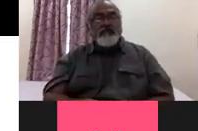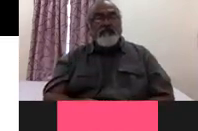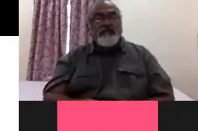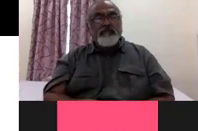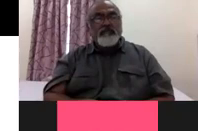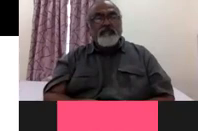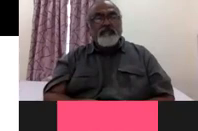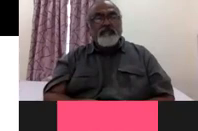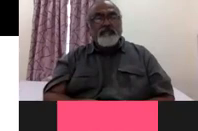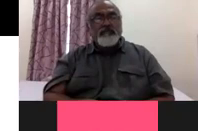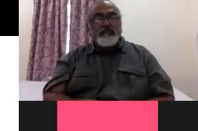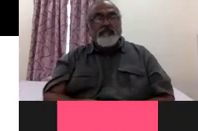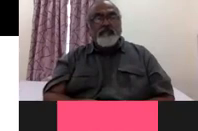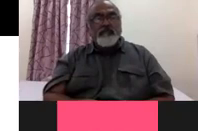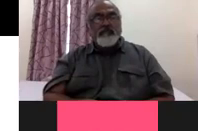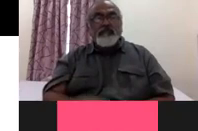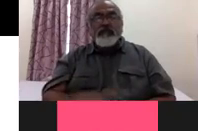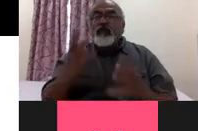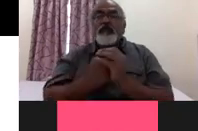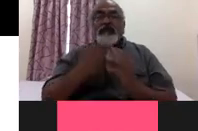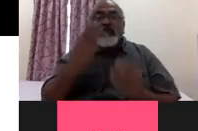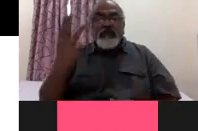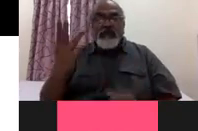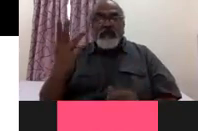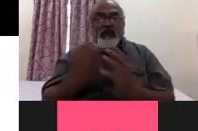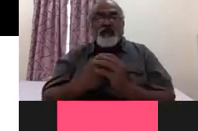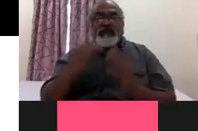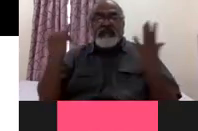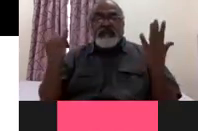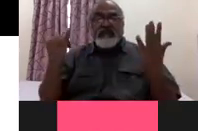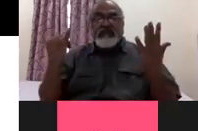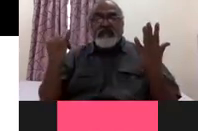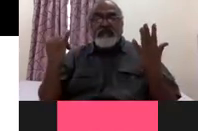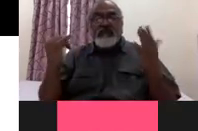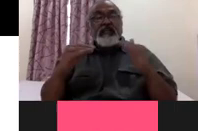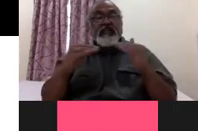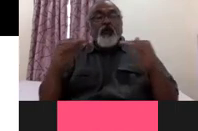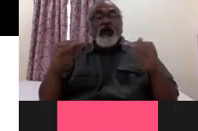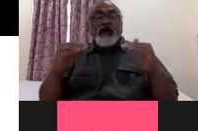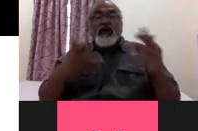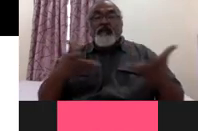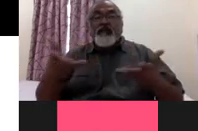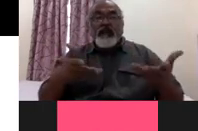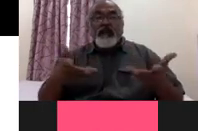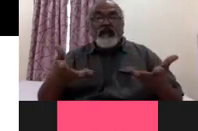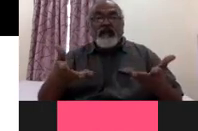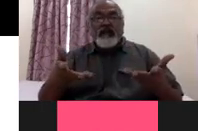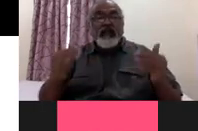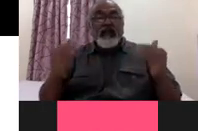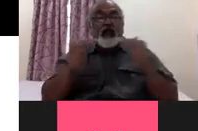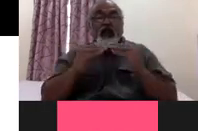Group 3, group 6, आप लोगों ने discuss किया था, मैंने देखा था काफी अच्छा अच्छी तरह से चर्चा हो रहा था